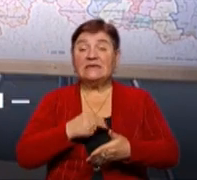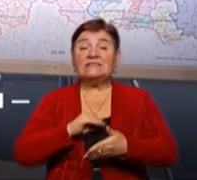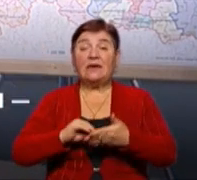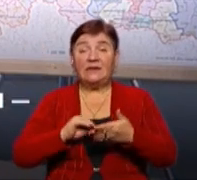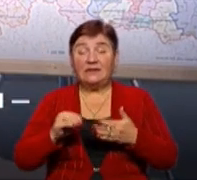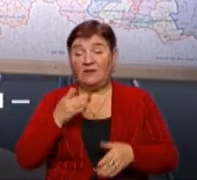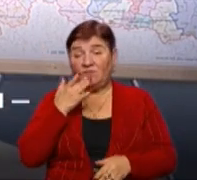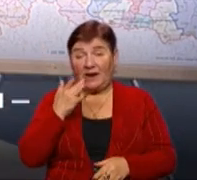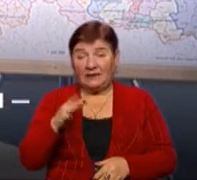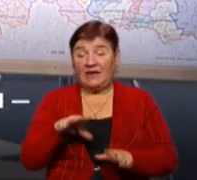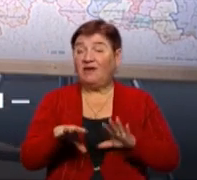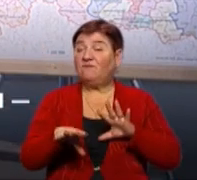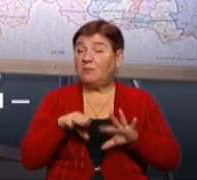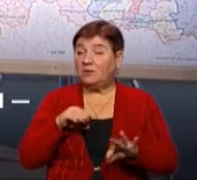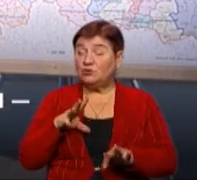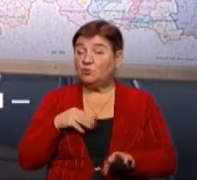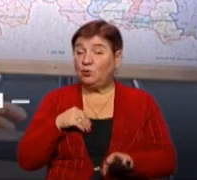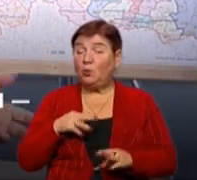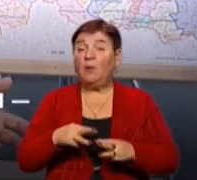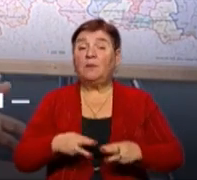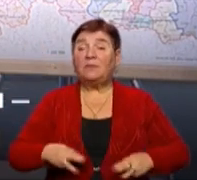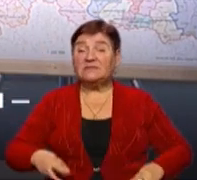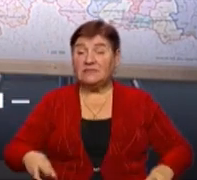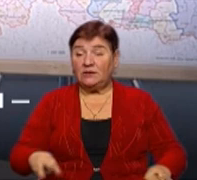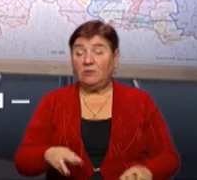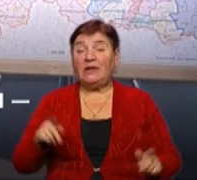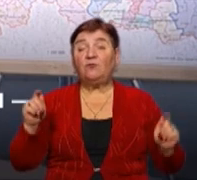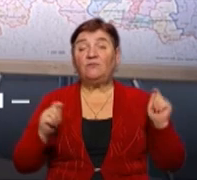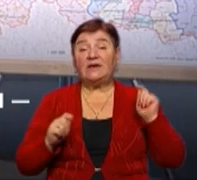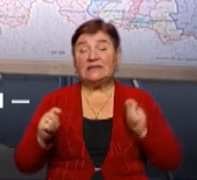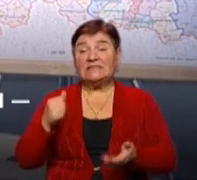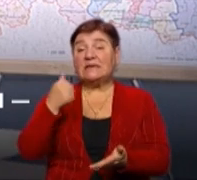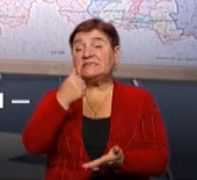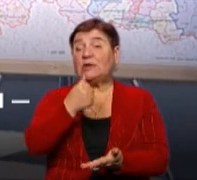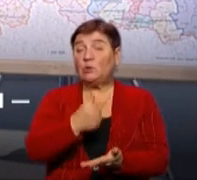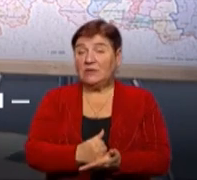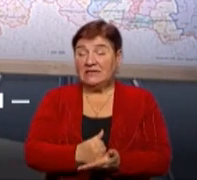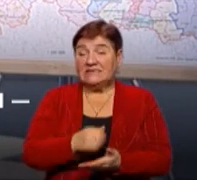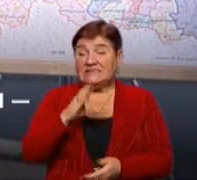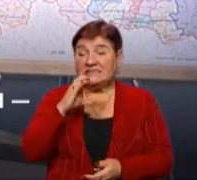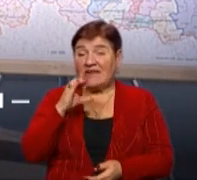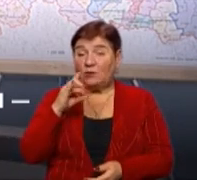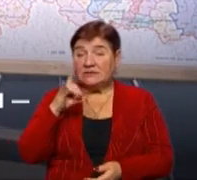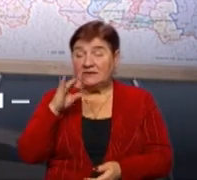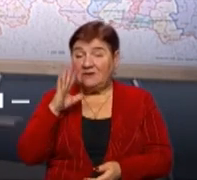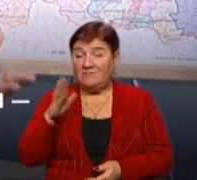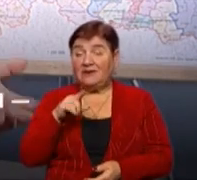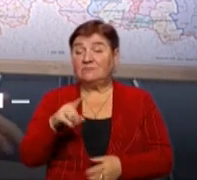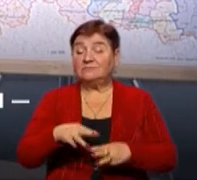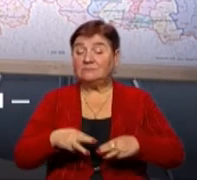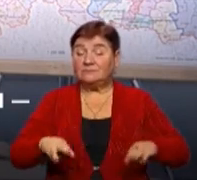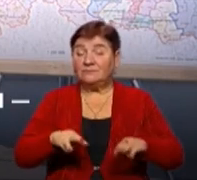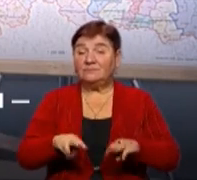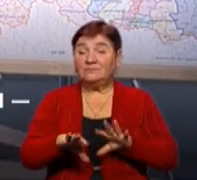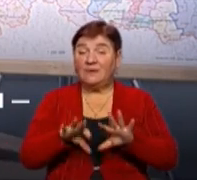секретарів рад, і вони виберуть свою президію, і конференція старост сіл, і вони так само виберуть свою президію, і тільки